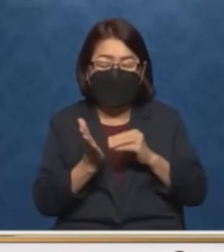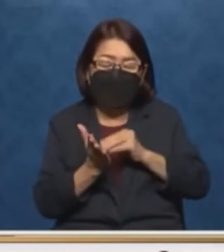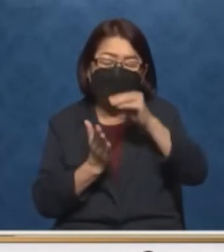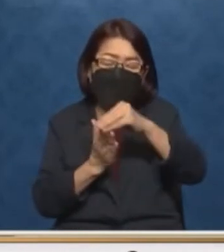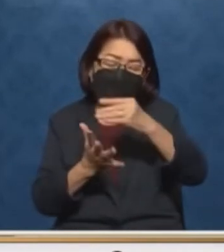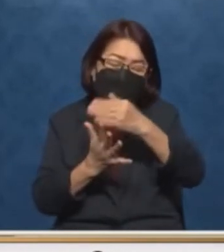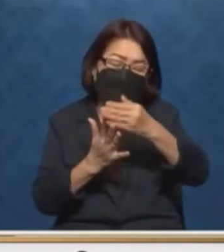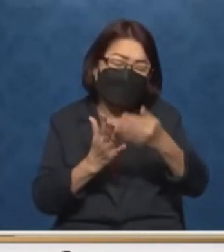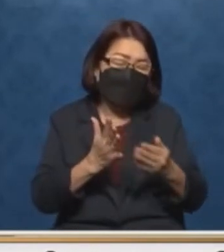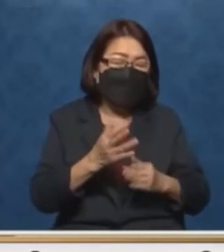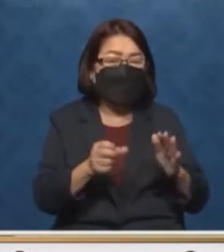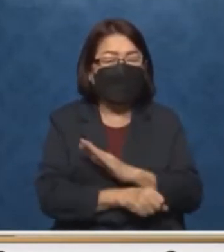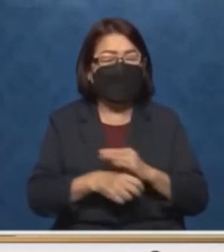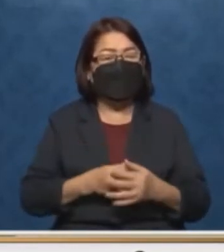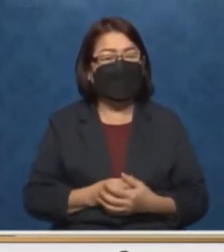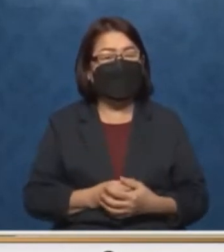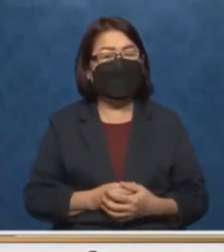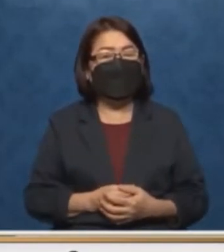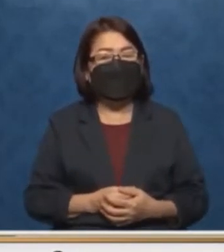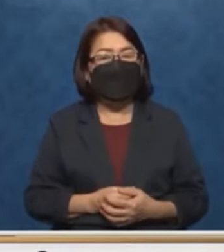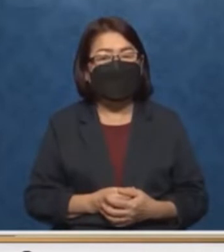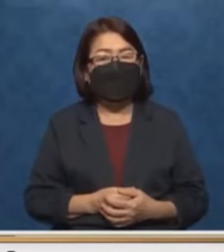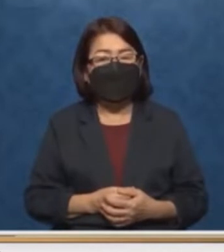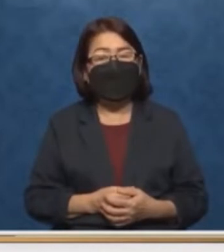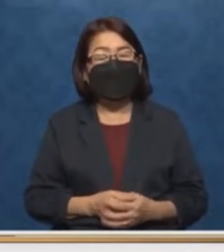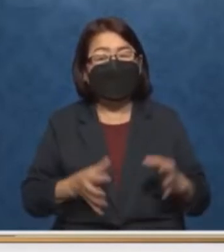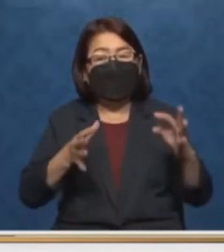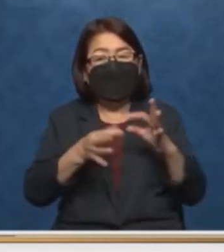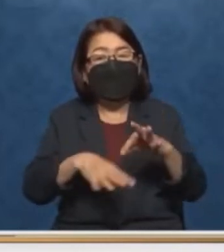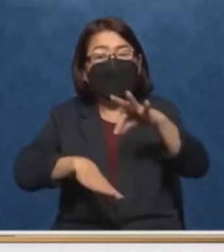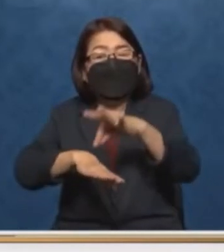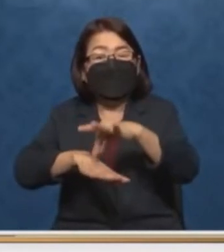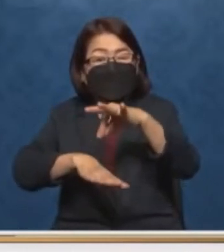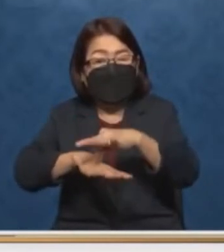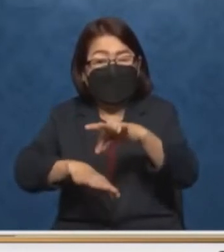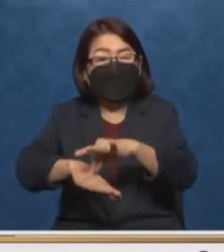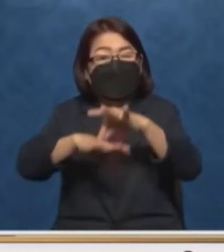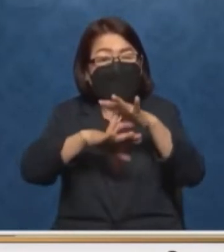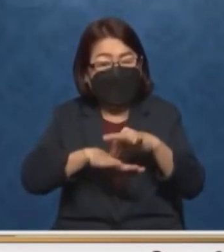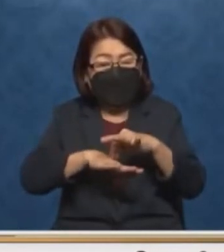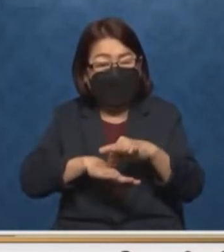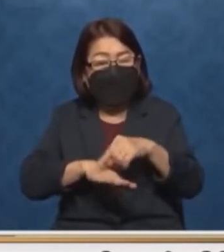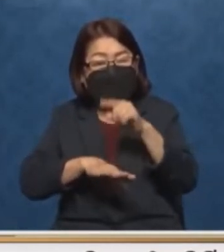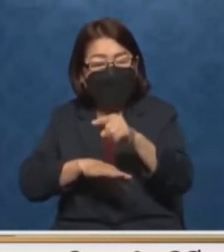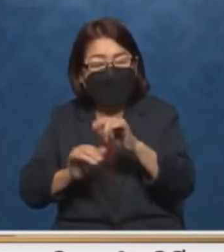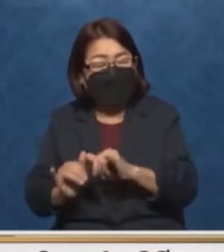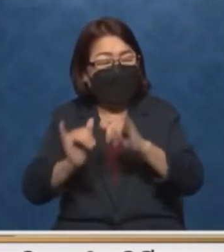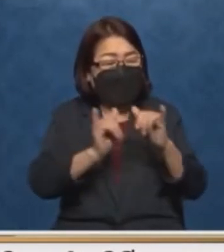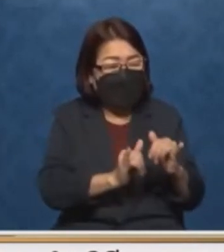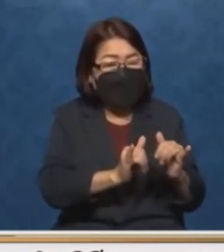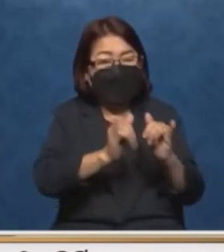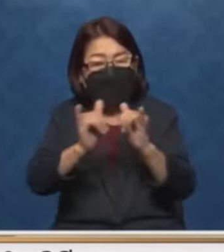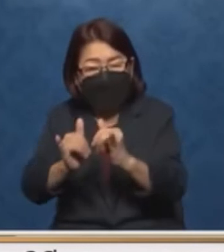ทั่วถึงและรวดเร็วครับคะโดยเพราะเรื่องของการแต่งตั้งโยกย้ายแล้วก็ให้คุณให้โทษของบุคลากร